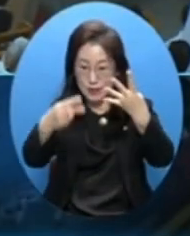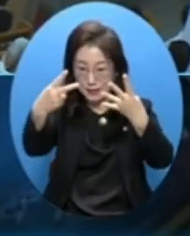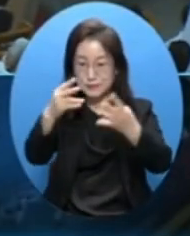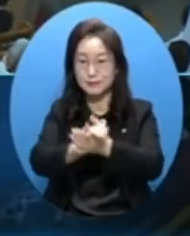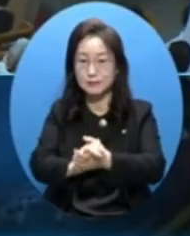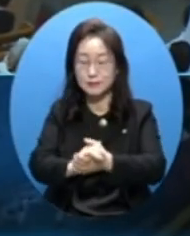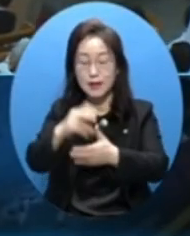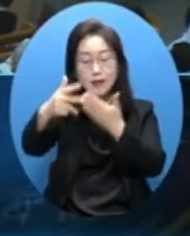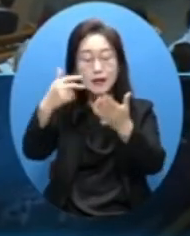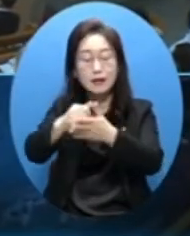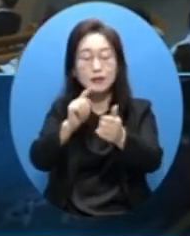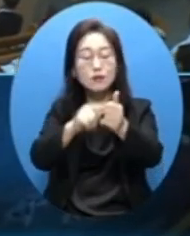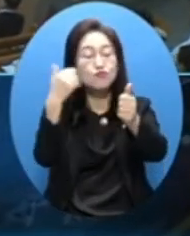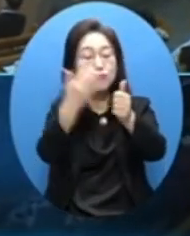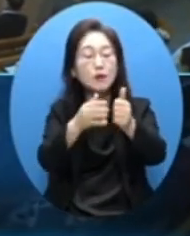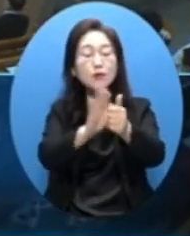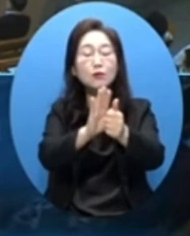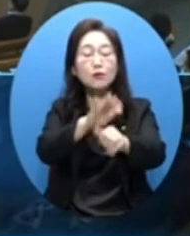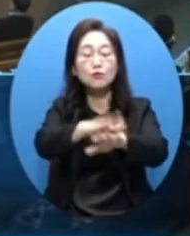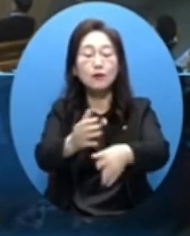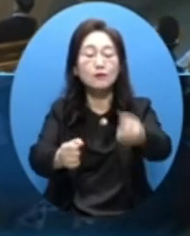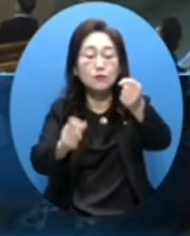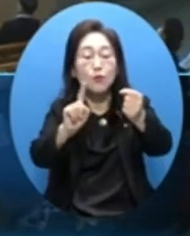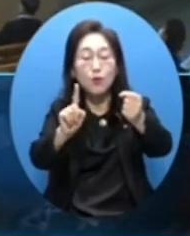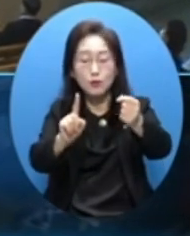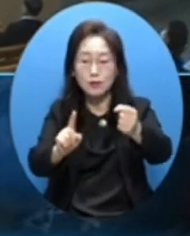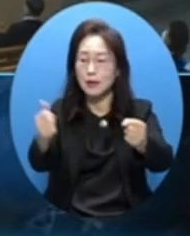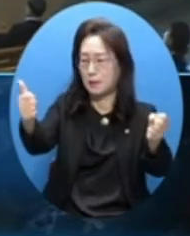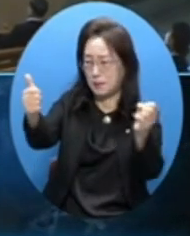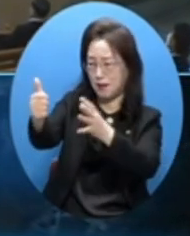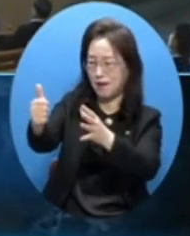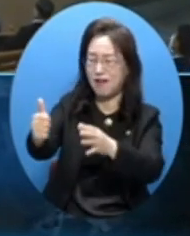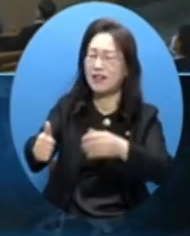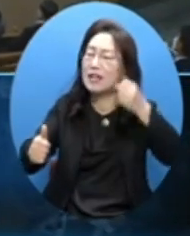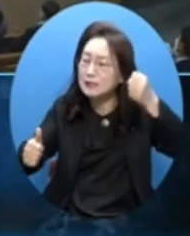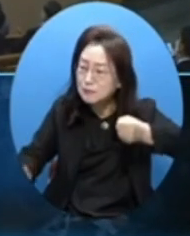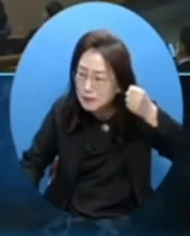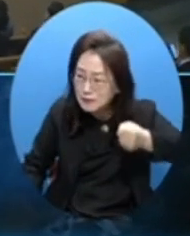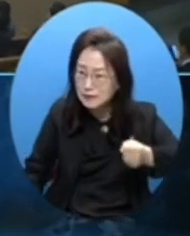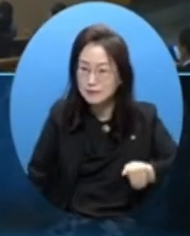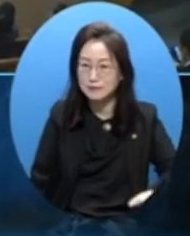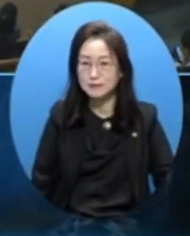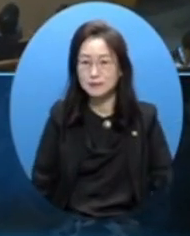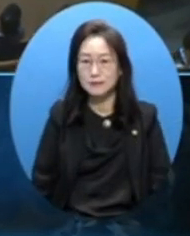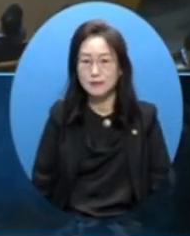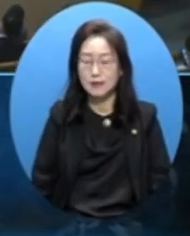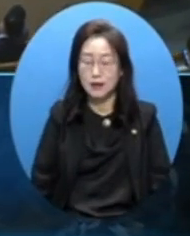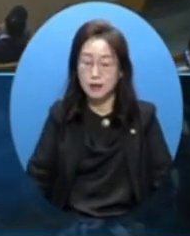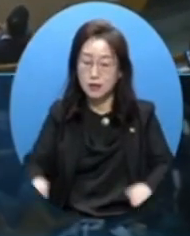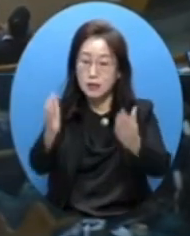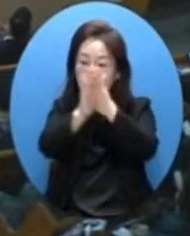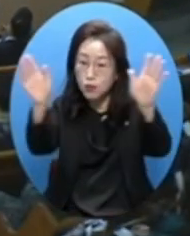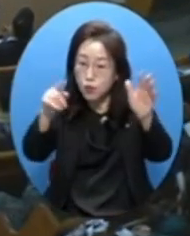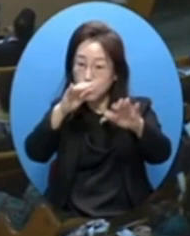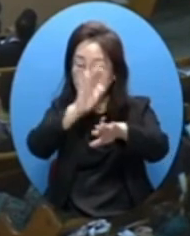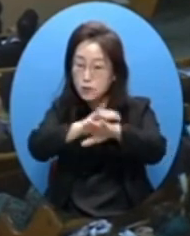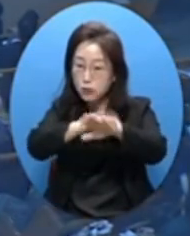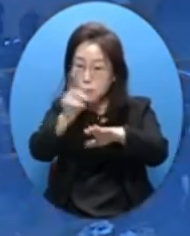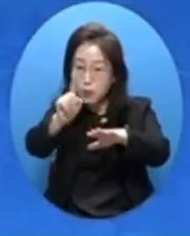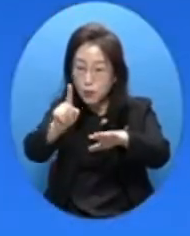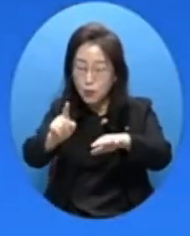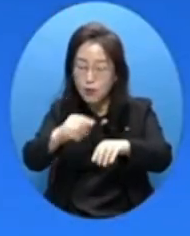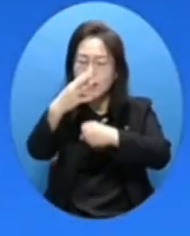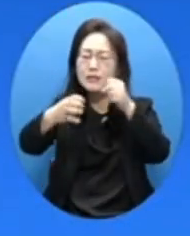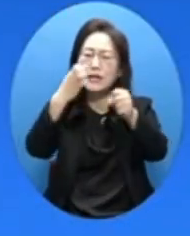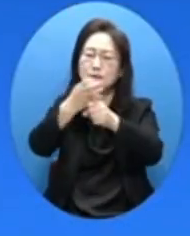야훼께서 그에게 이르시되 내 손에 있는 것이 무엇이냐? 그가 이르되 지팡이니이다. 모세의 손에는 40년 동안 양을